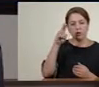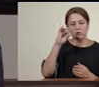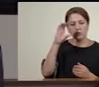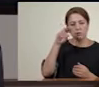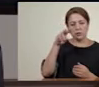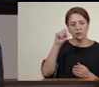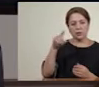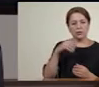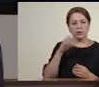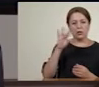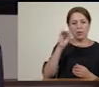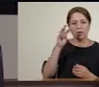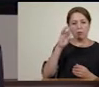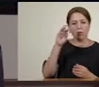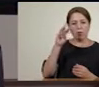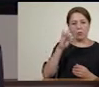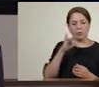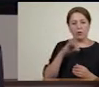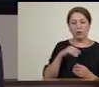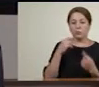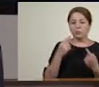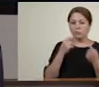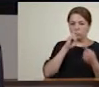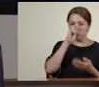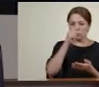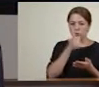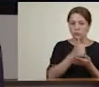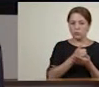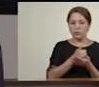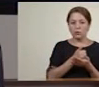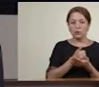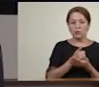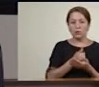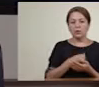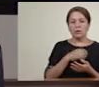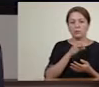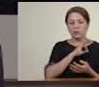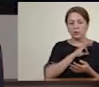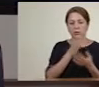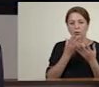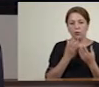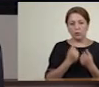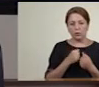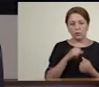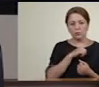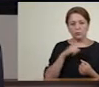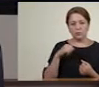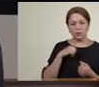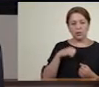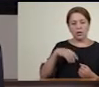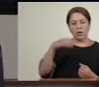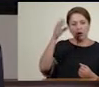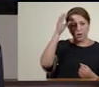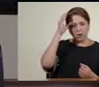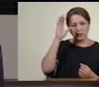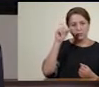imomi, muhaddislar sultoni unvoniga sazovor bo'lgan, o'zining aqlu